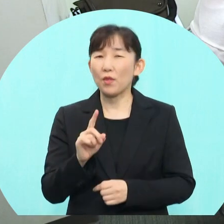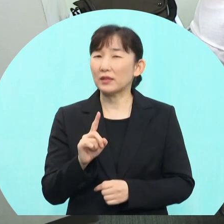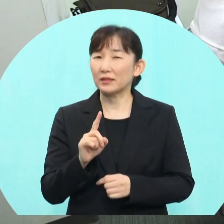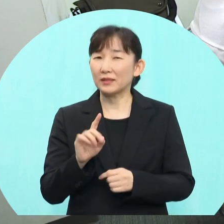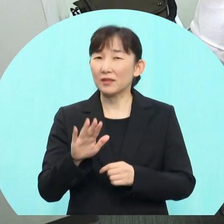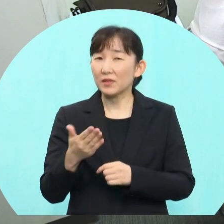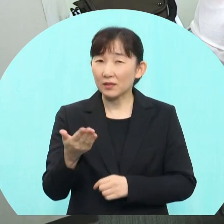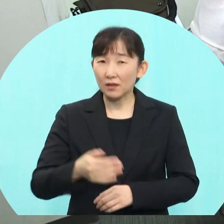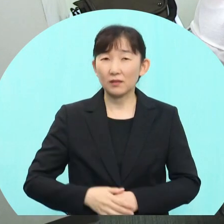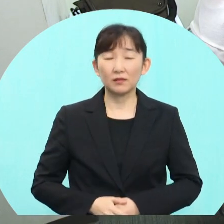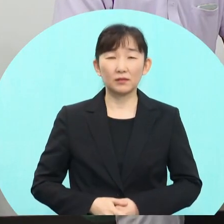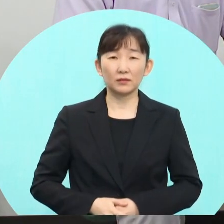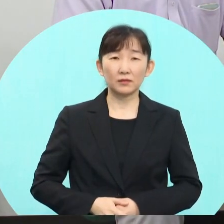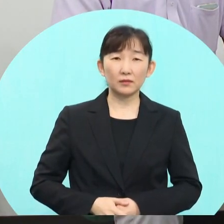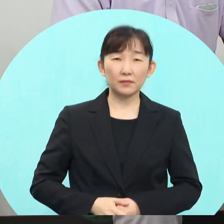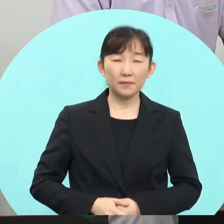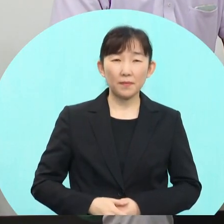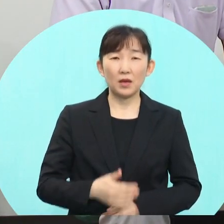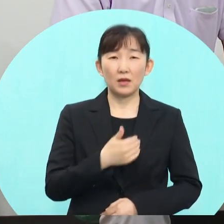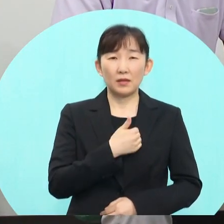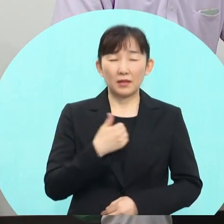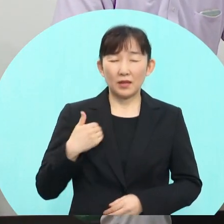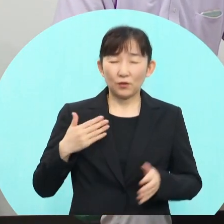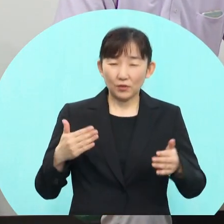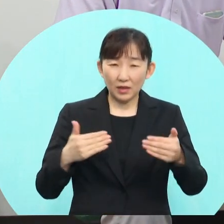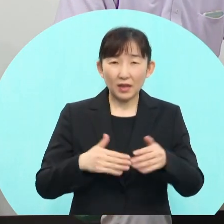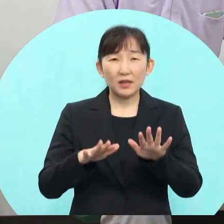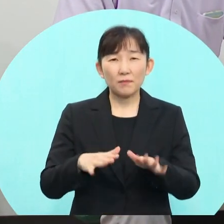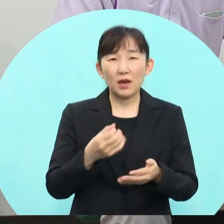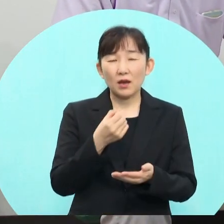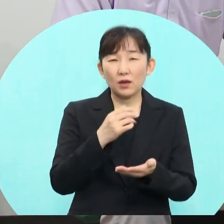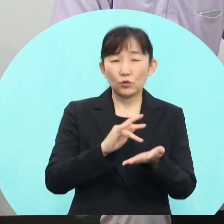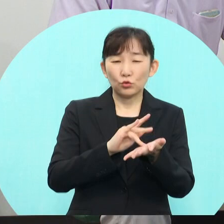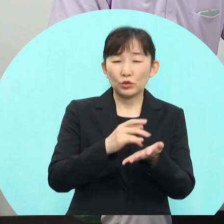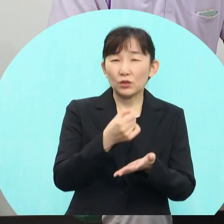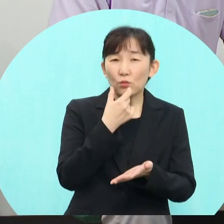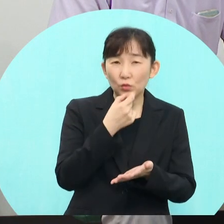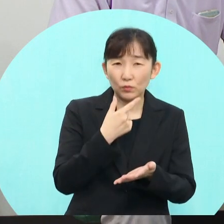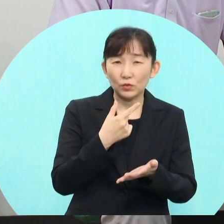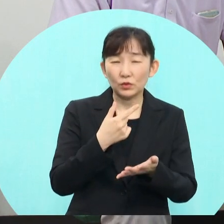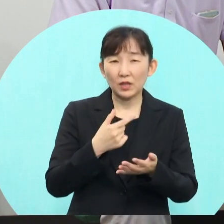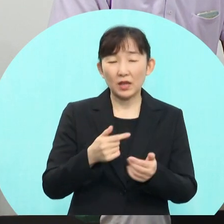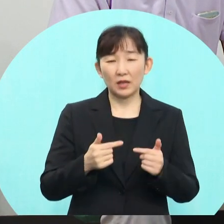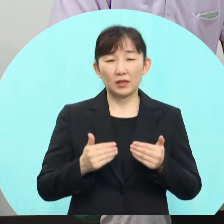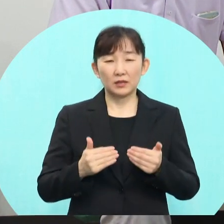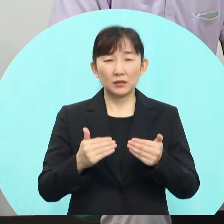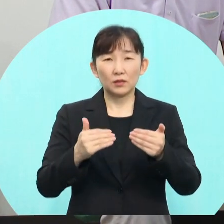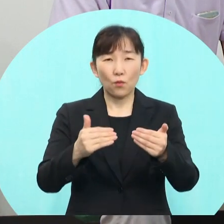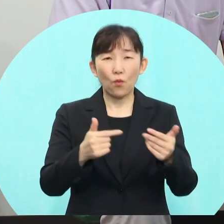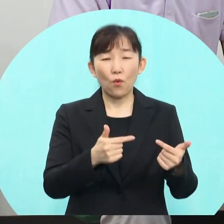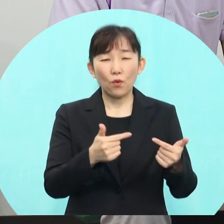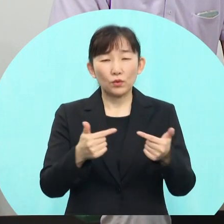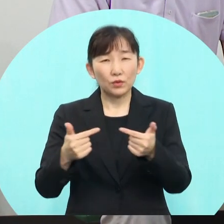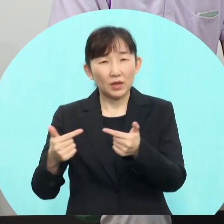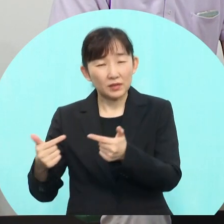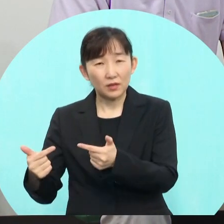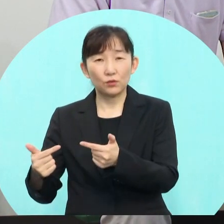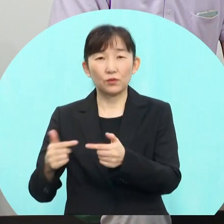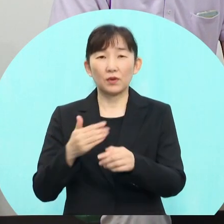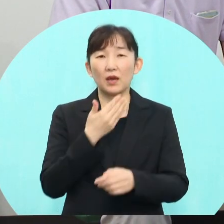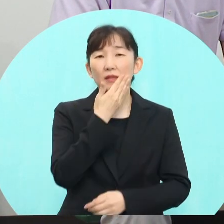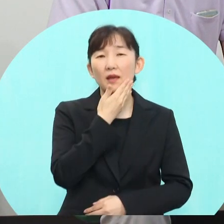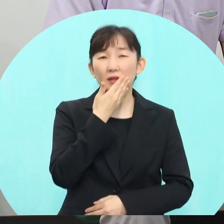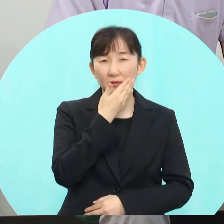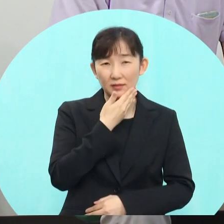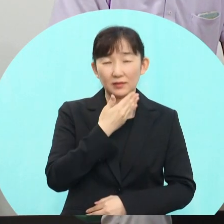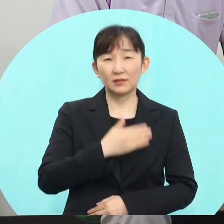は何ですか？ まあ、できるだけ、まあ、今飲んでいただいたお薬でね、少しでも進行を遅らせていこうっていうのがね、やっぱり大切